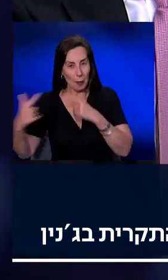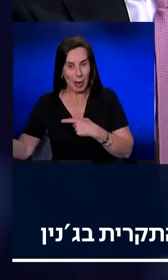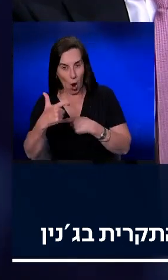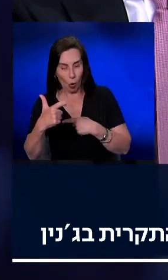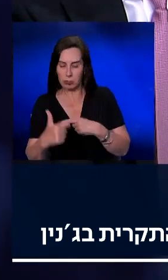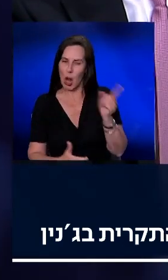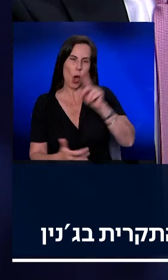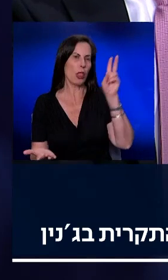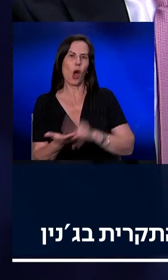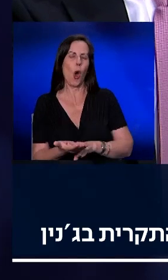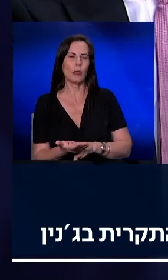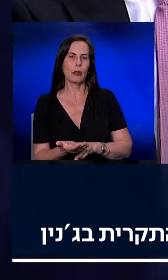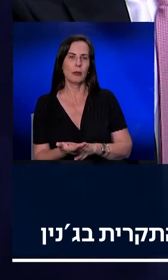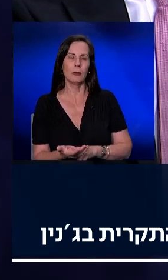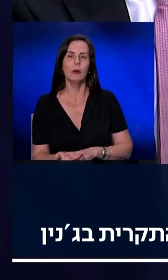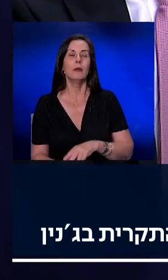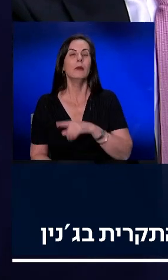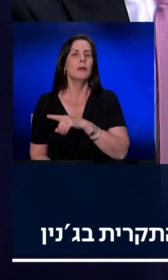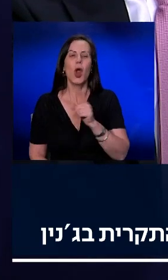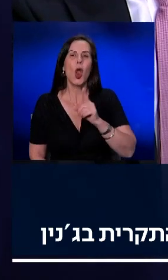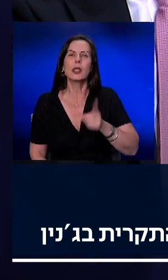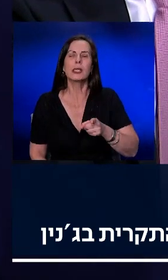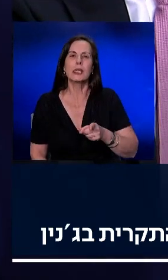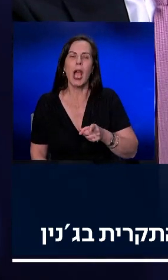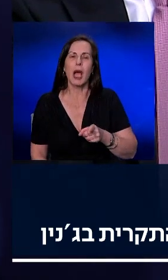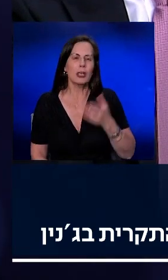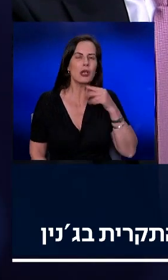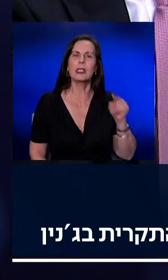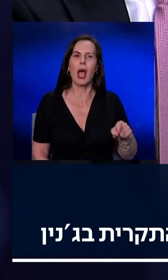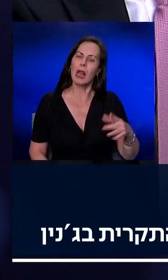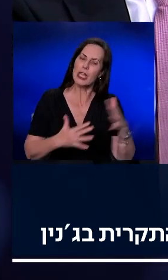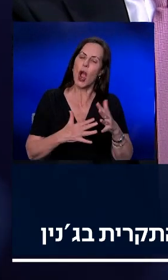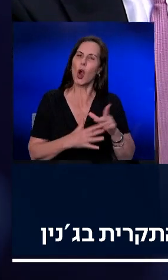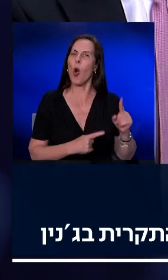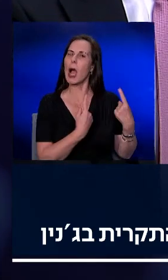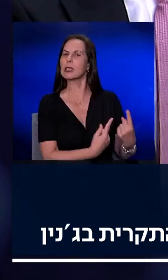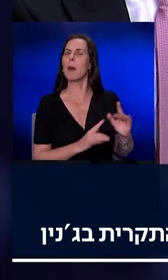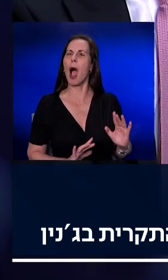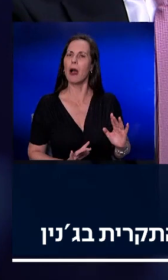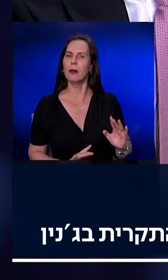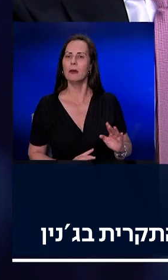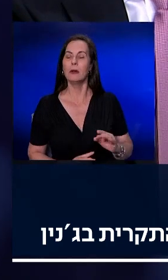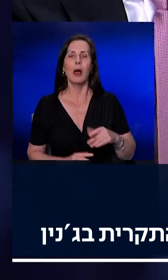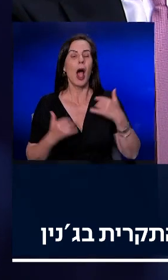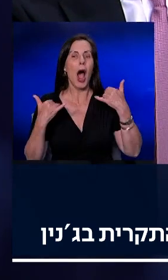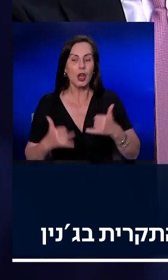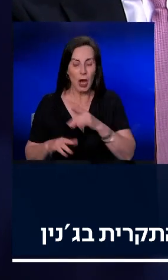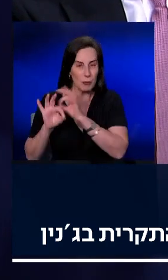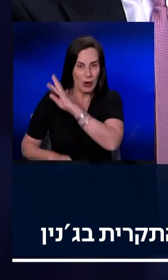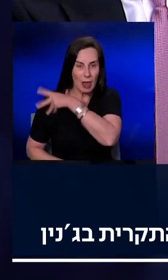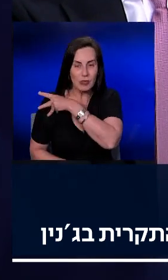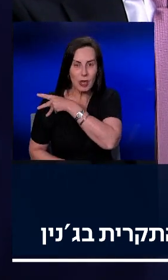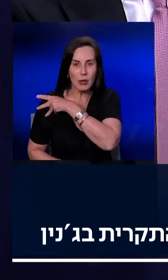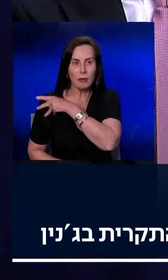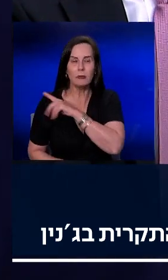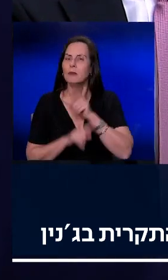מהאצבע, כך הוא אומר לנו. עוד אומר לנו, אין צורך בכך שהפושע, כלומר ישראל, יחקור את המעשה שהוא ביצע. המסלול כרגע מבחינתנו הוא להעביר את הנושא